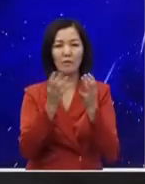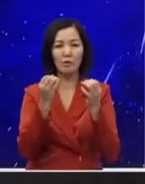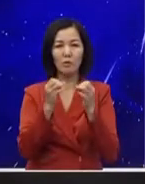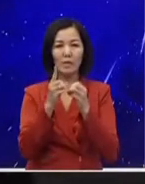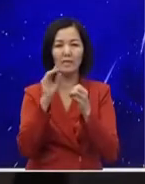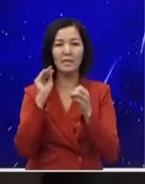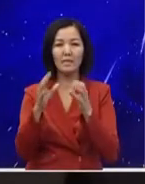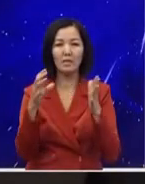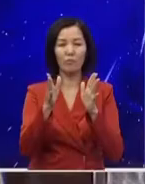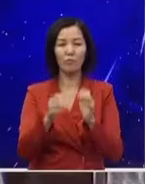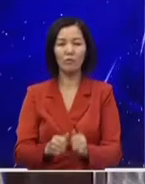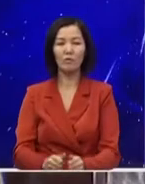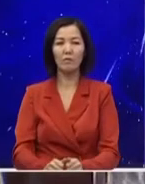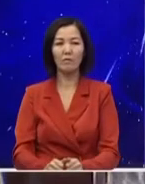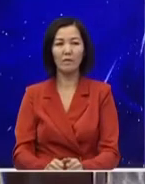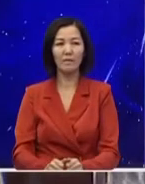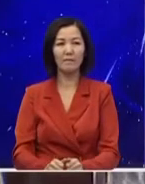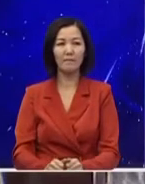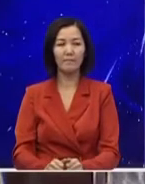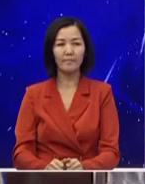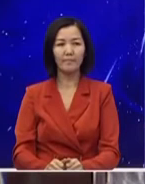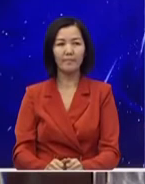11 тысяч приборов.